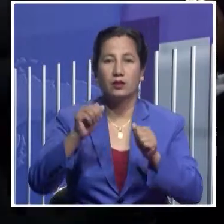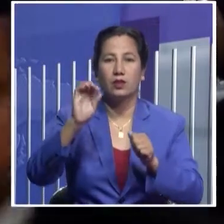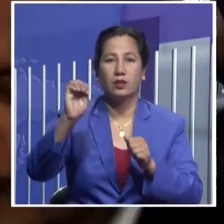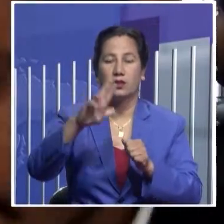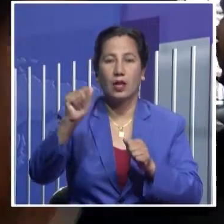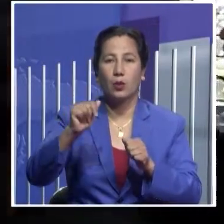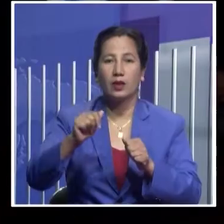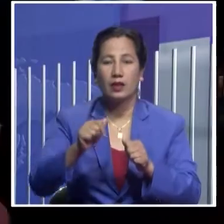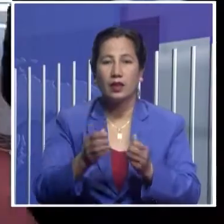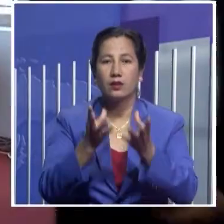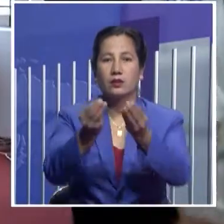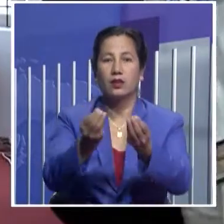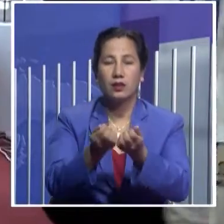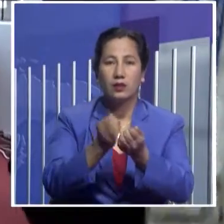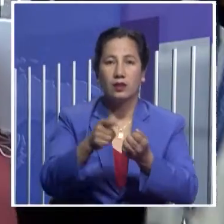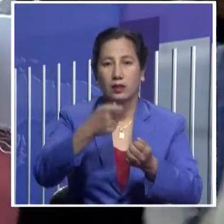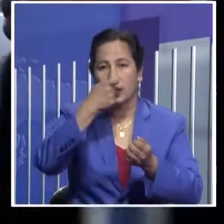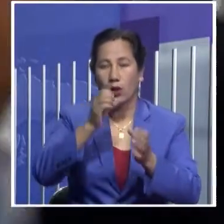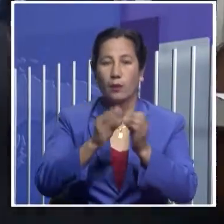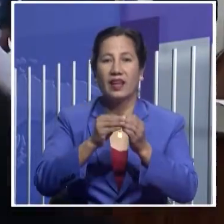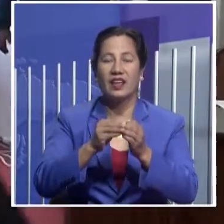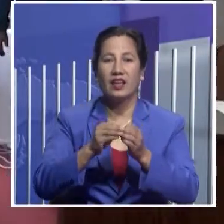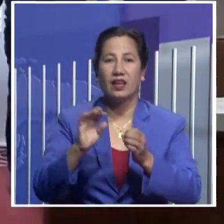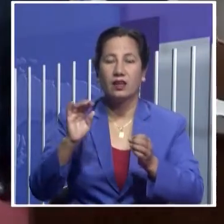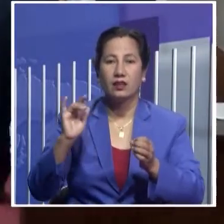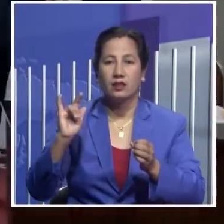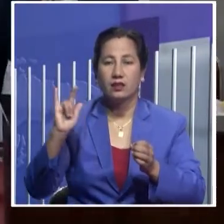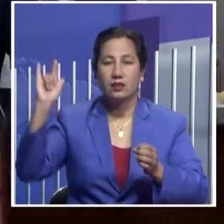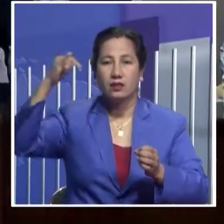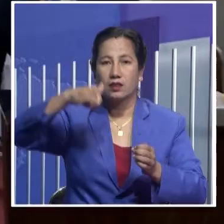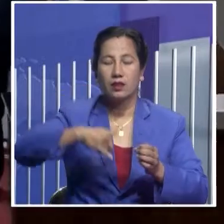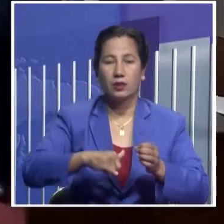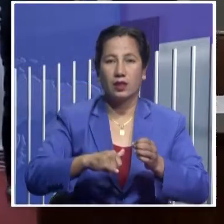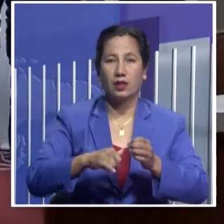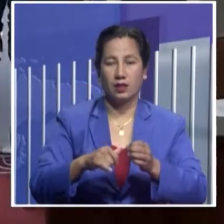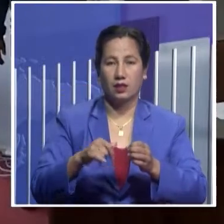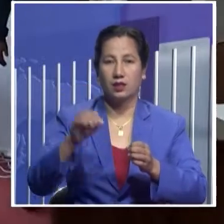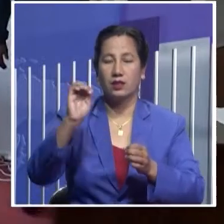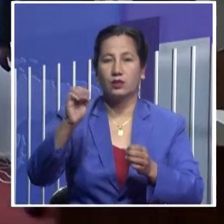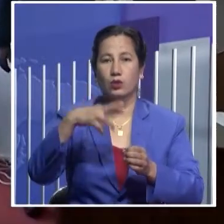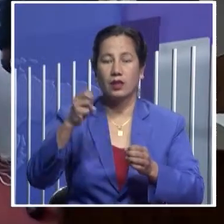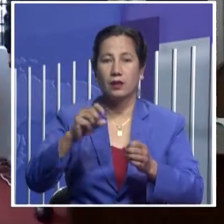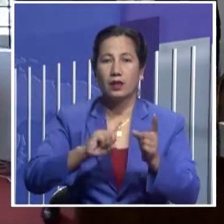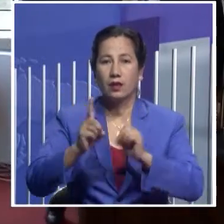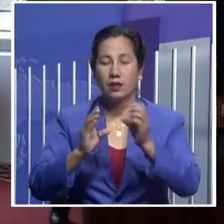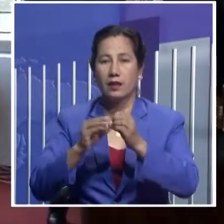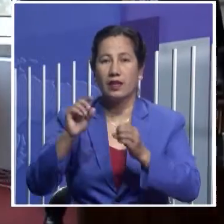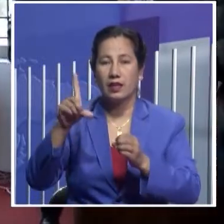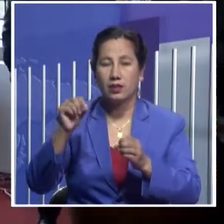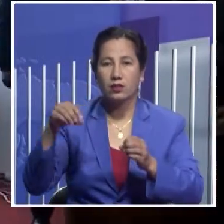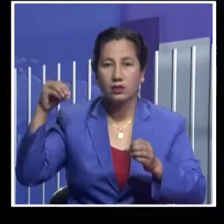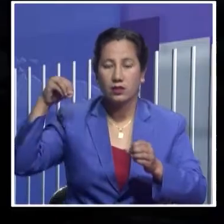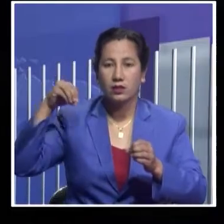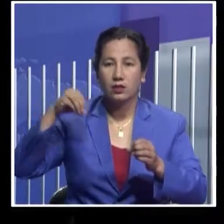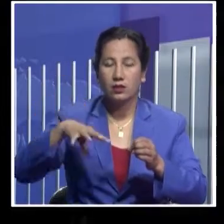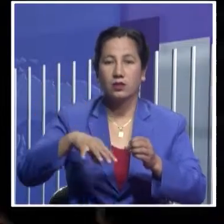गरिएको छ भने गन्याबधुरा गाउँपालिका 1 डडेलधुराका दत्तराम अवस्थी, सुक्लाफाँटा नगरपालिका 10 कञ्चनपुरका रमेश